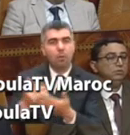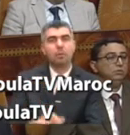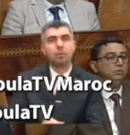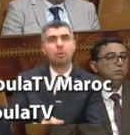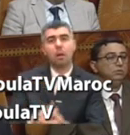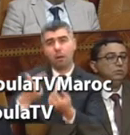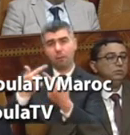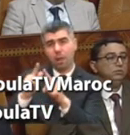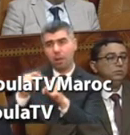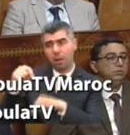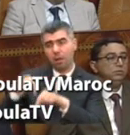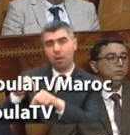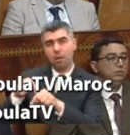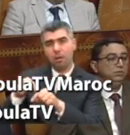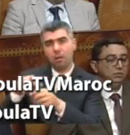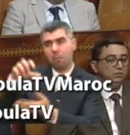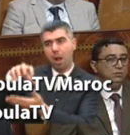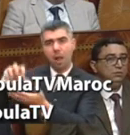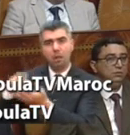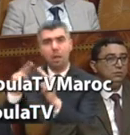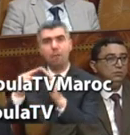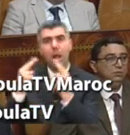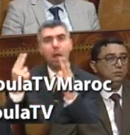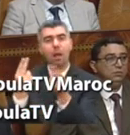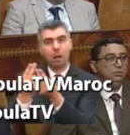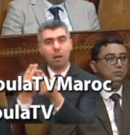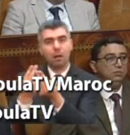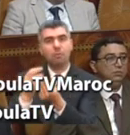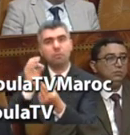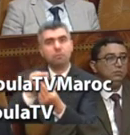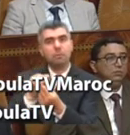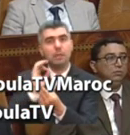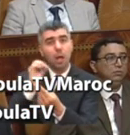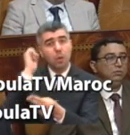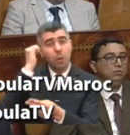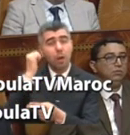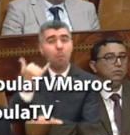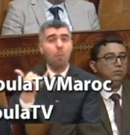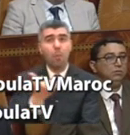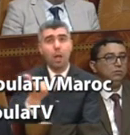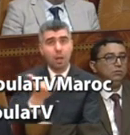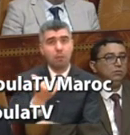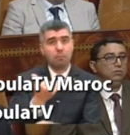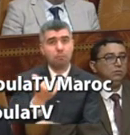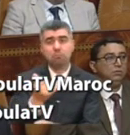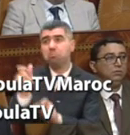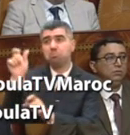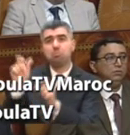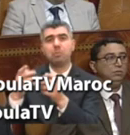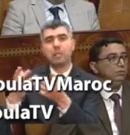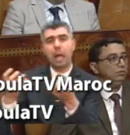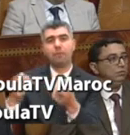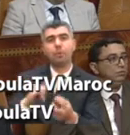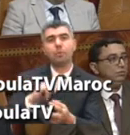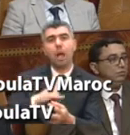في العديد من الدول المتقدمة والمكانة التي يحظى بها داخل المنظومة التعليمية، حيث يختاره العديد من